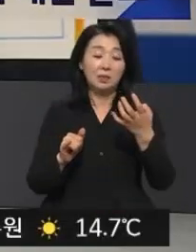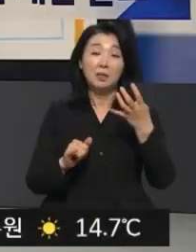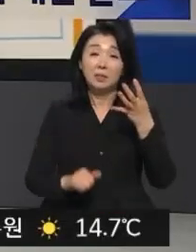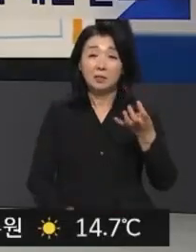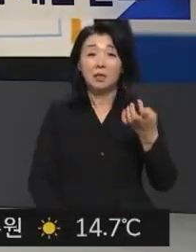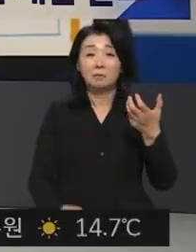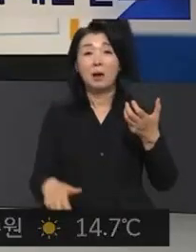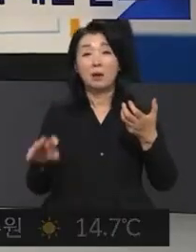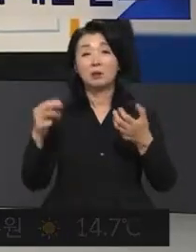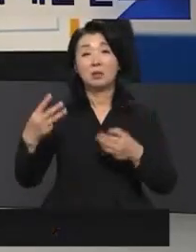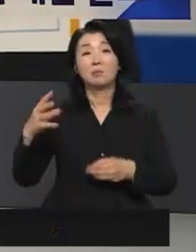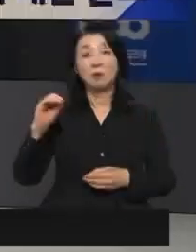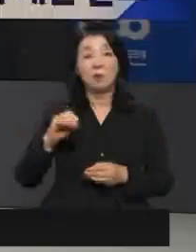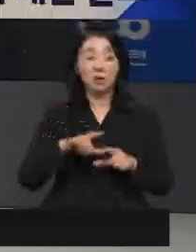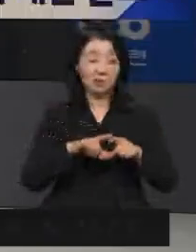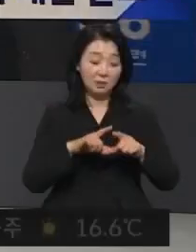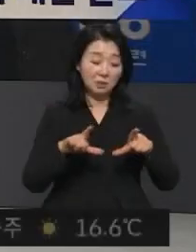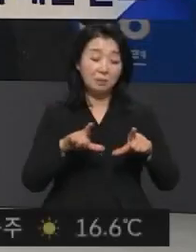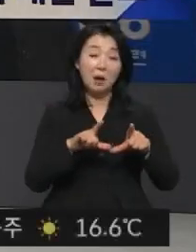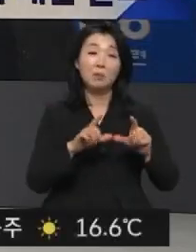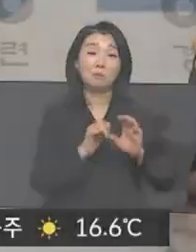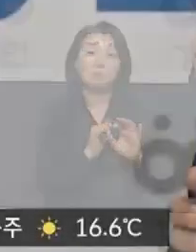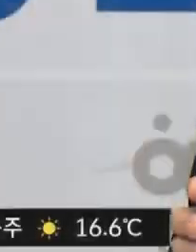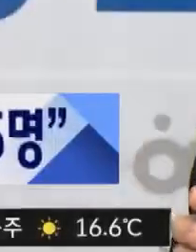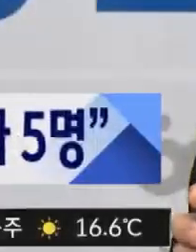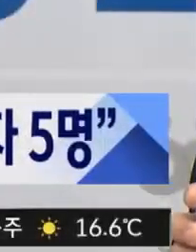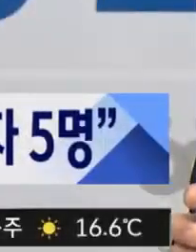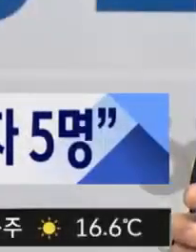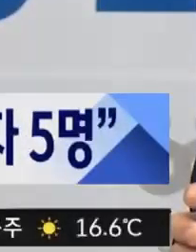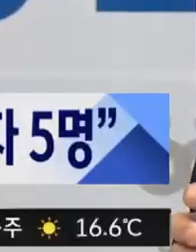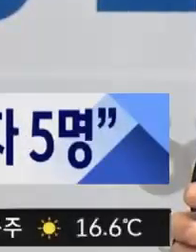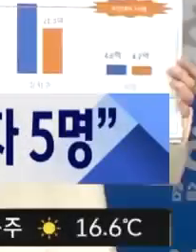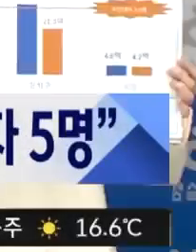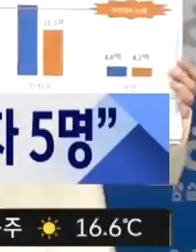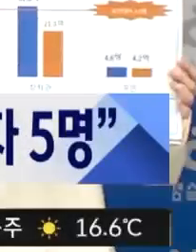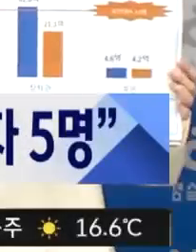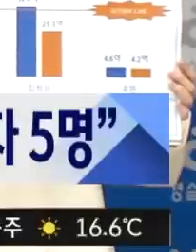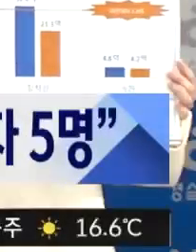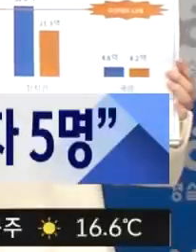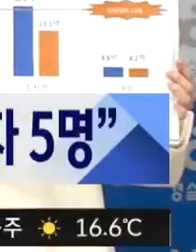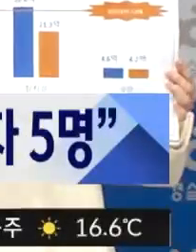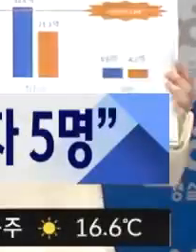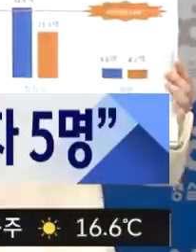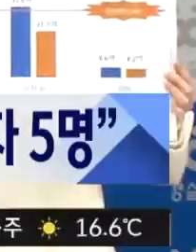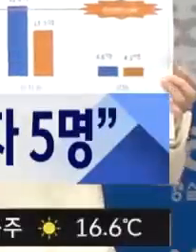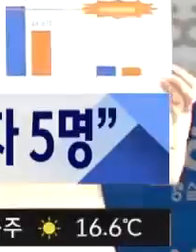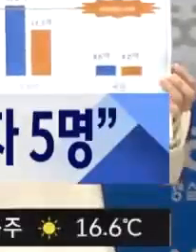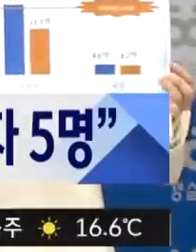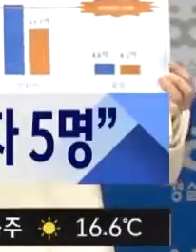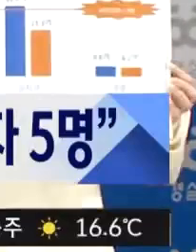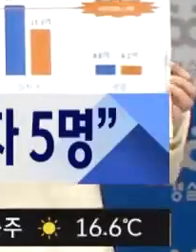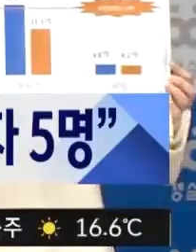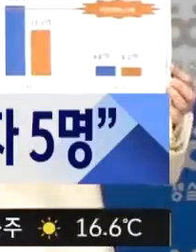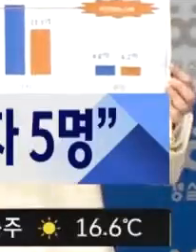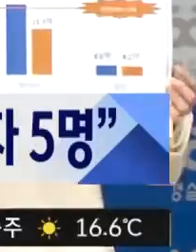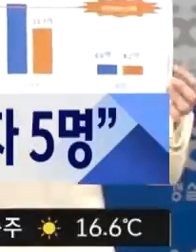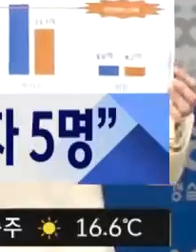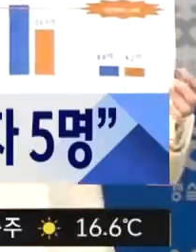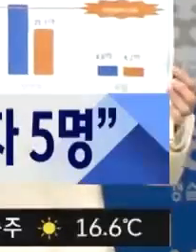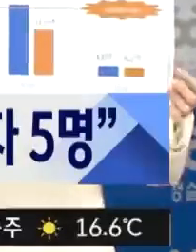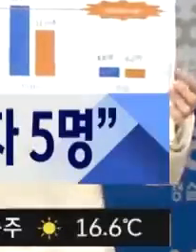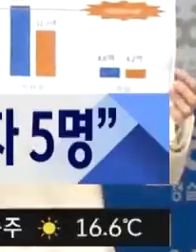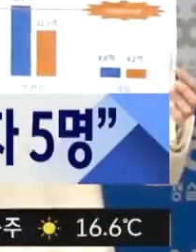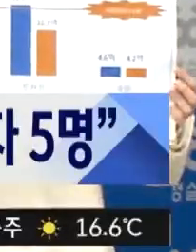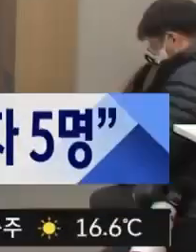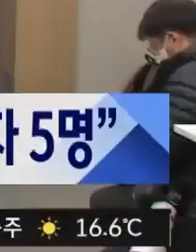원으로 나왔는데요. 일반 국민의 10.5배 수준이라고 합니다. 이 보유 부동산으로만 치면요. 평균 31억 4천만